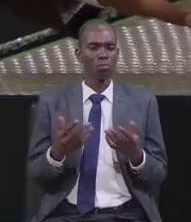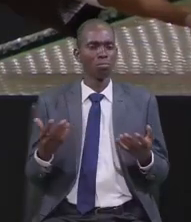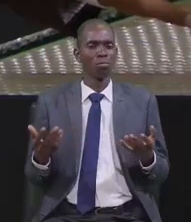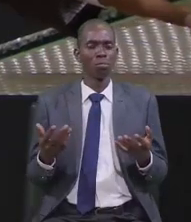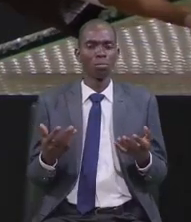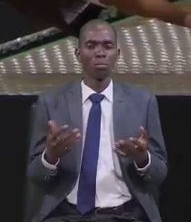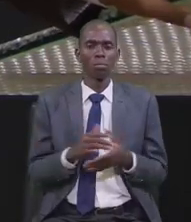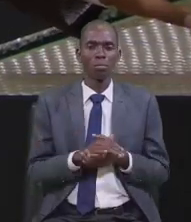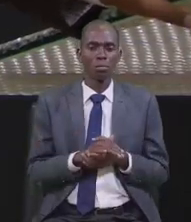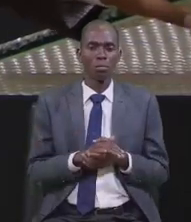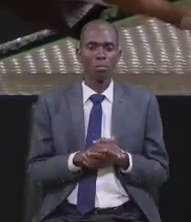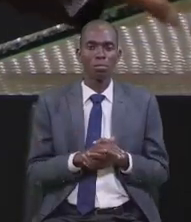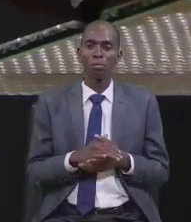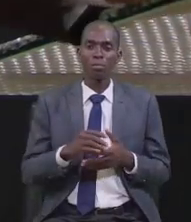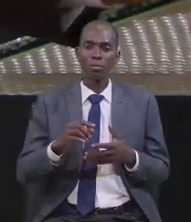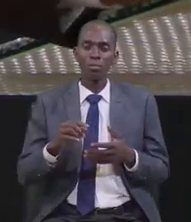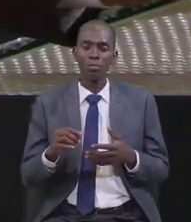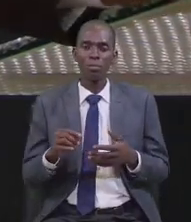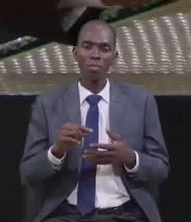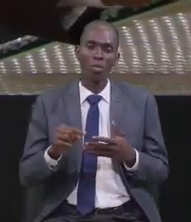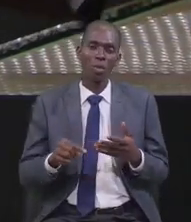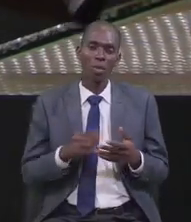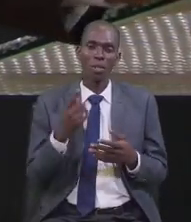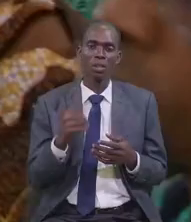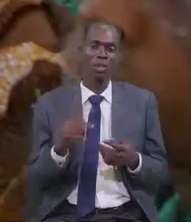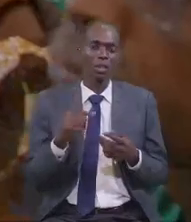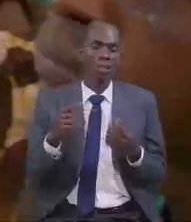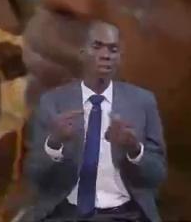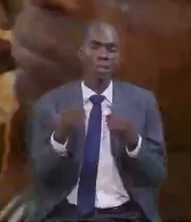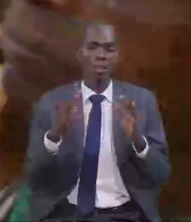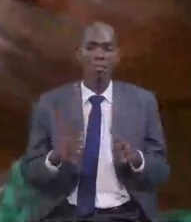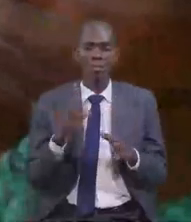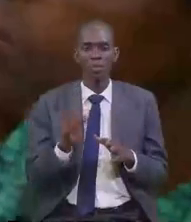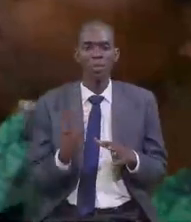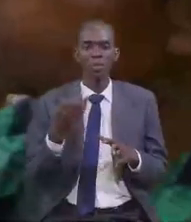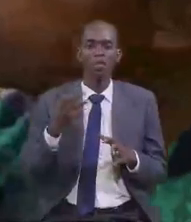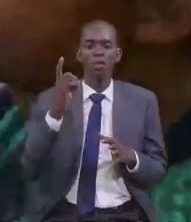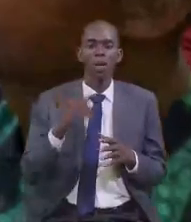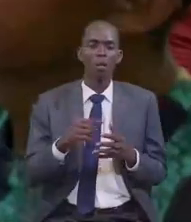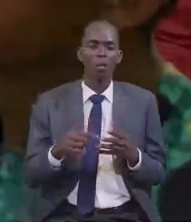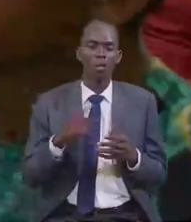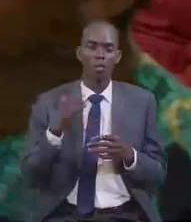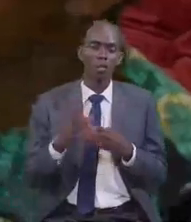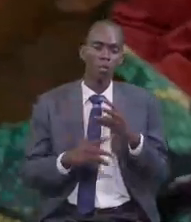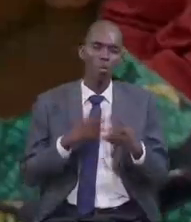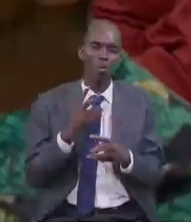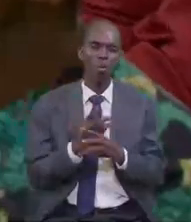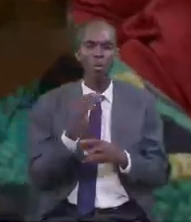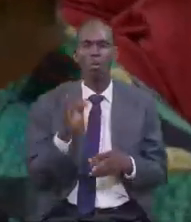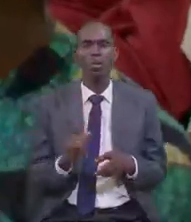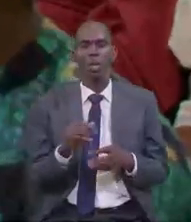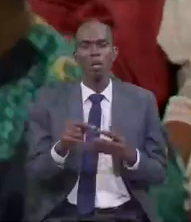Pourquoi tu as une concubine parmi les ennemis de Dieu, parmi les mondains, parmi les